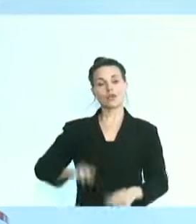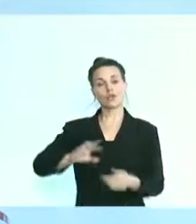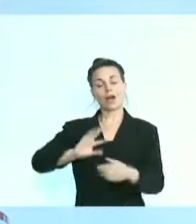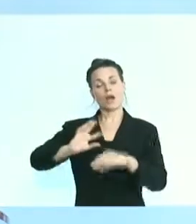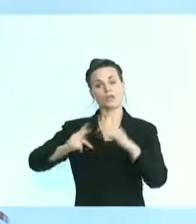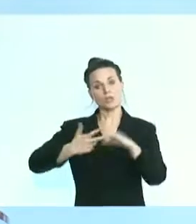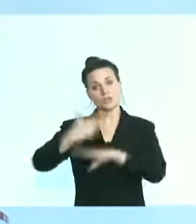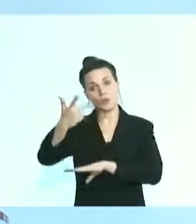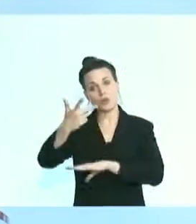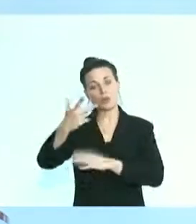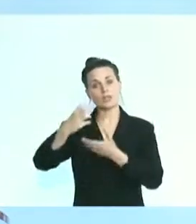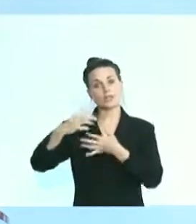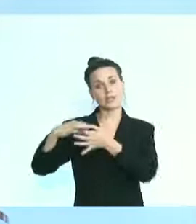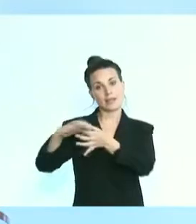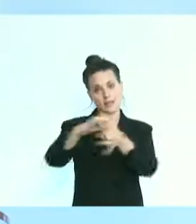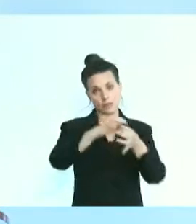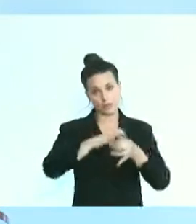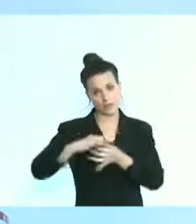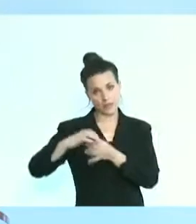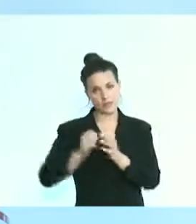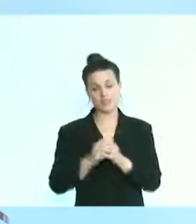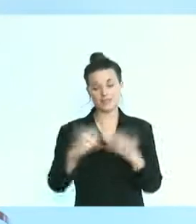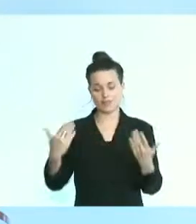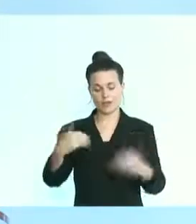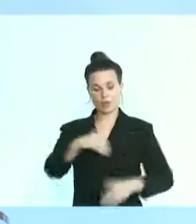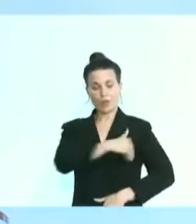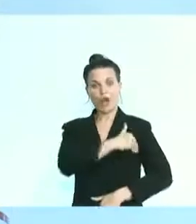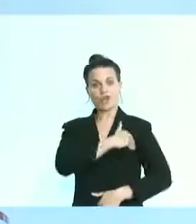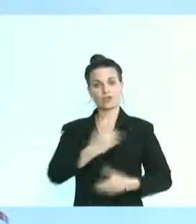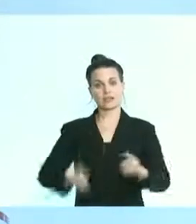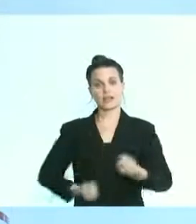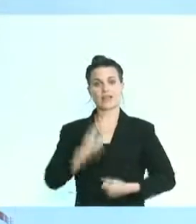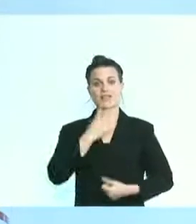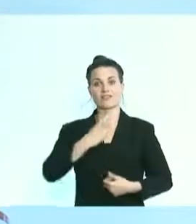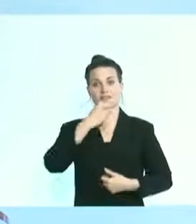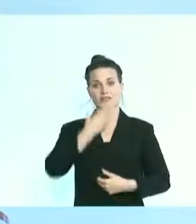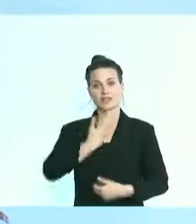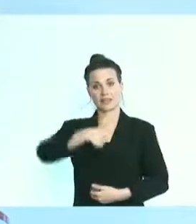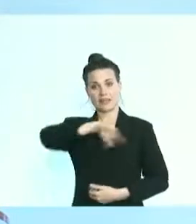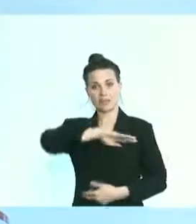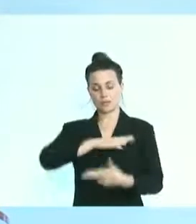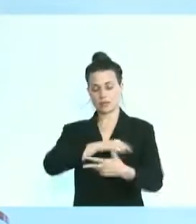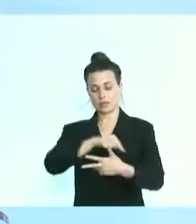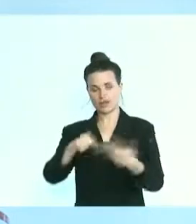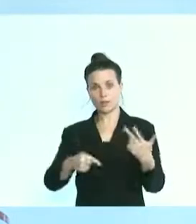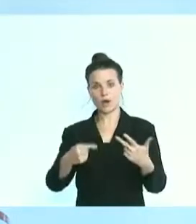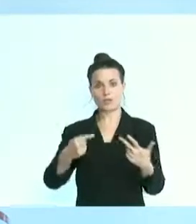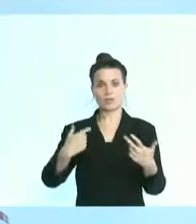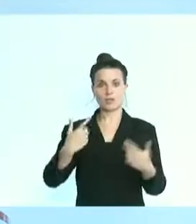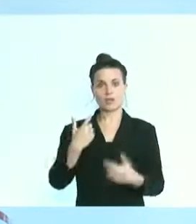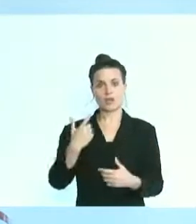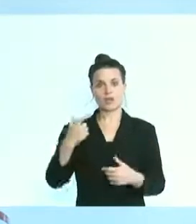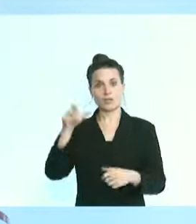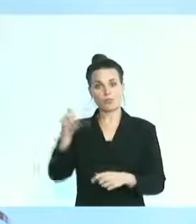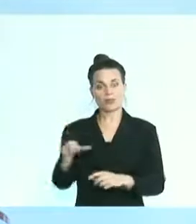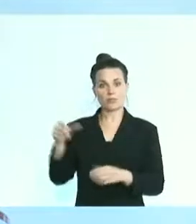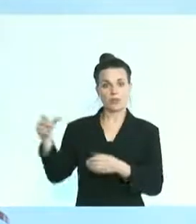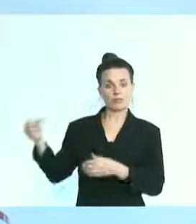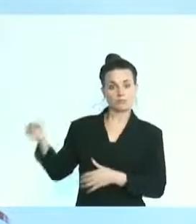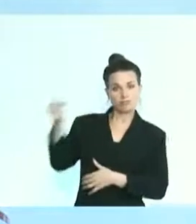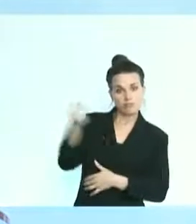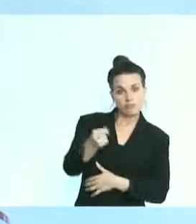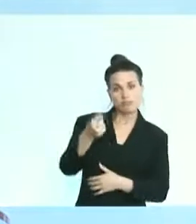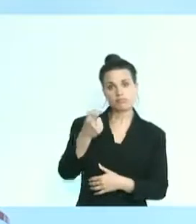3 rôles, 3 responsabilités pour l'agence: mettre les moyens, garantir les droits des volontaires et animer